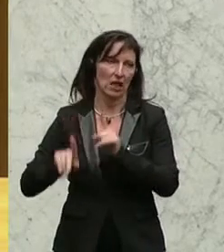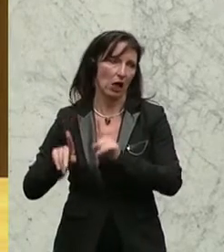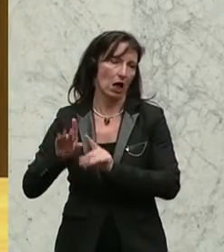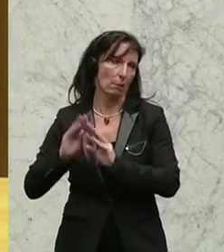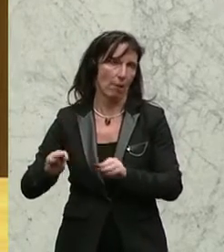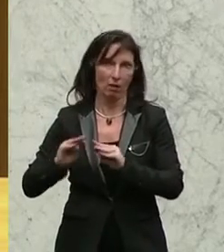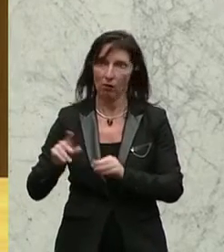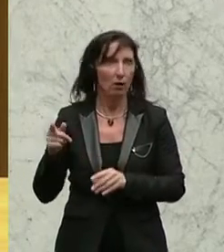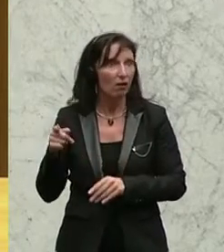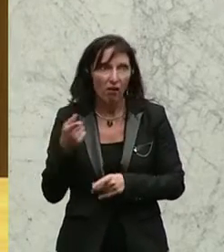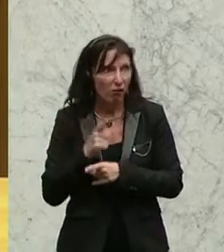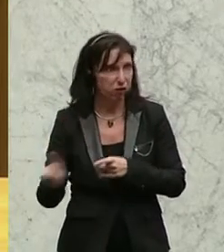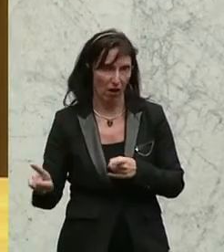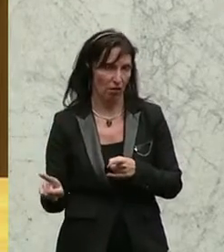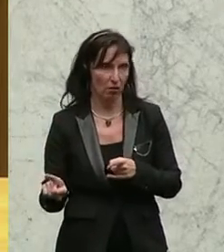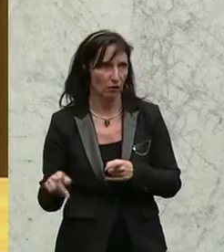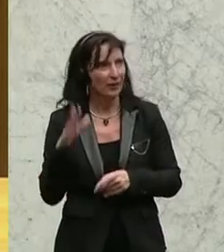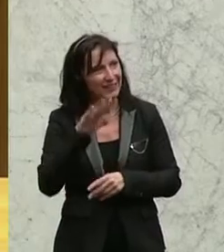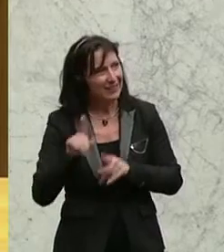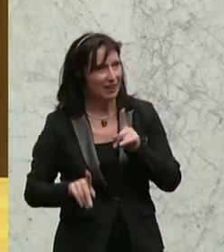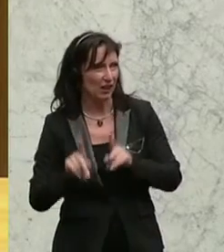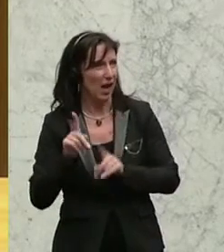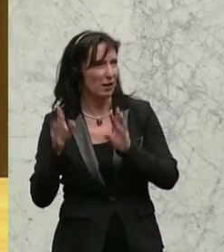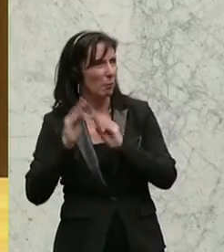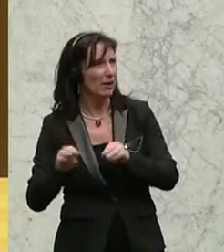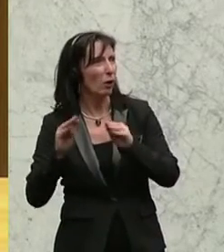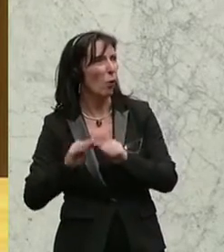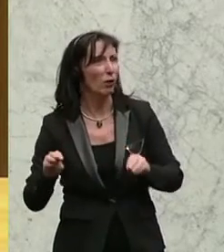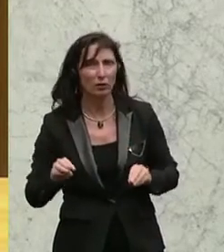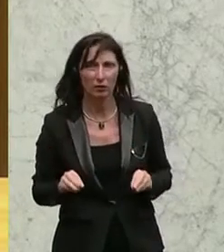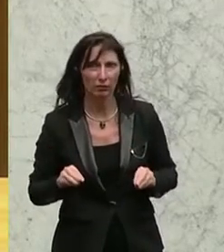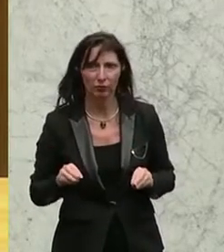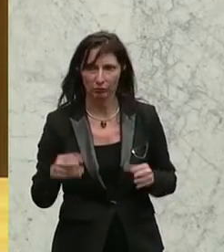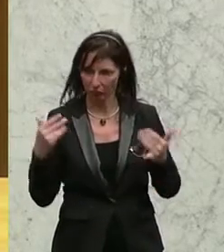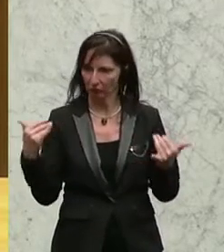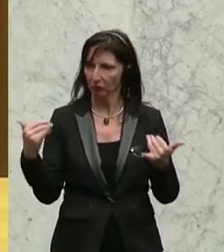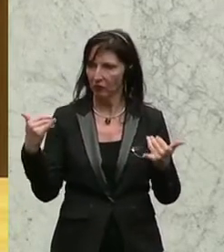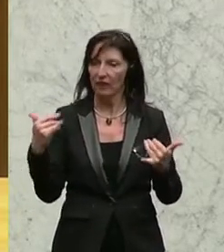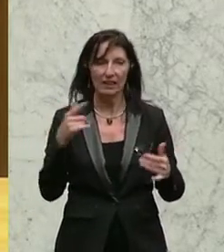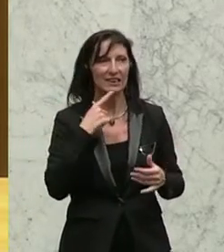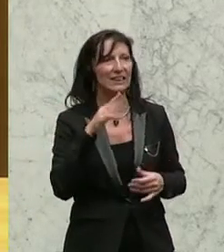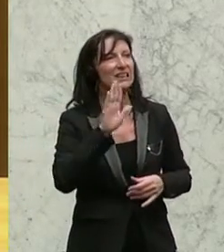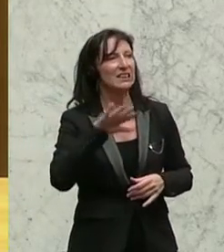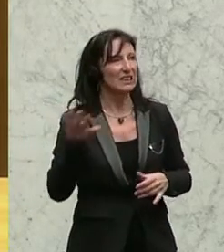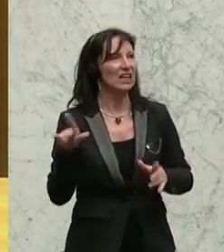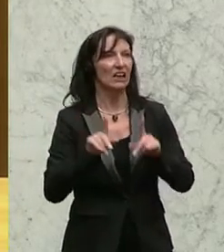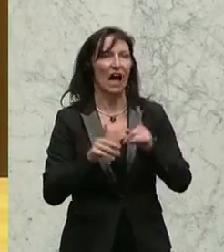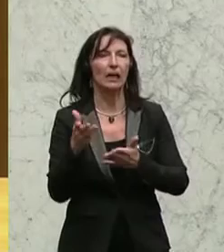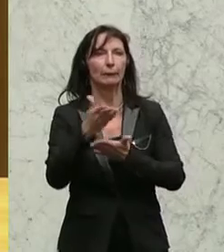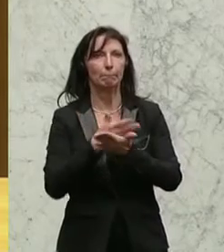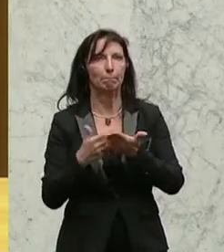denn die fehlt. Die fehlt und die Kindergartenpädagogen, die ja jetzt heißt, Kindergarten ist eine